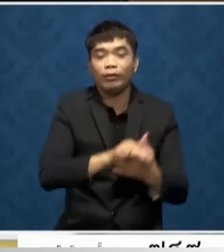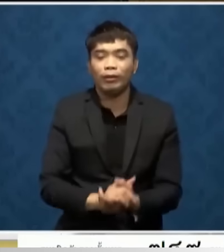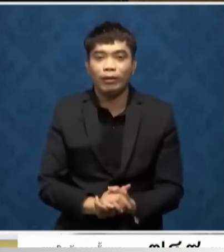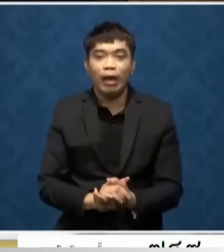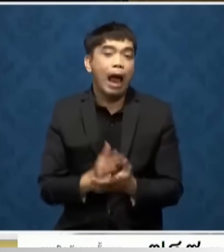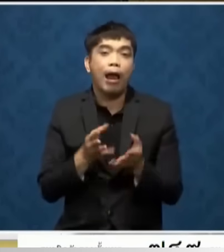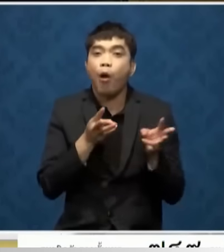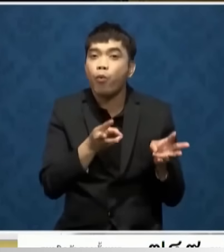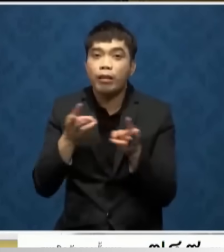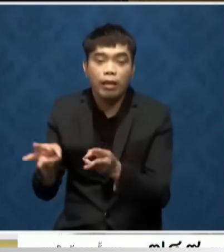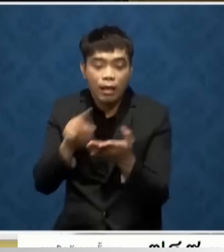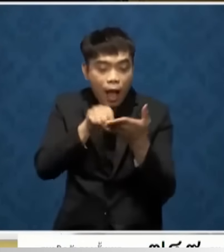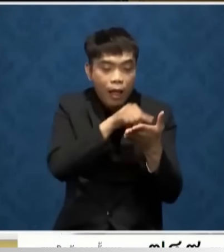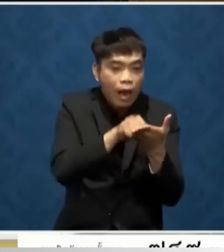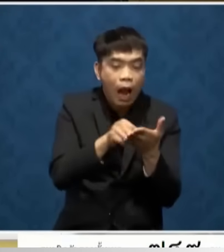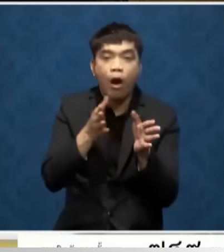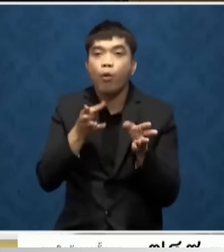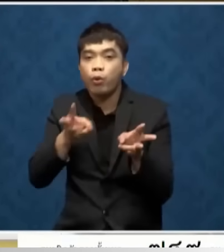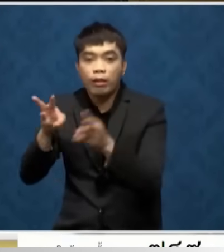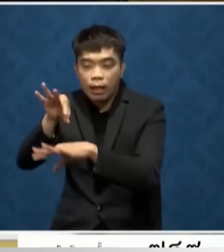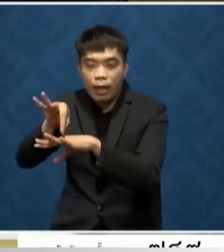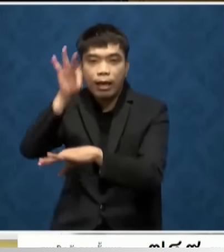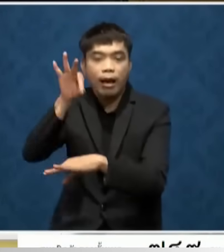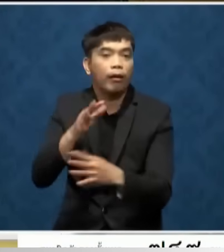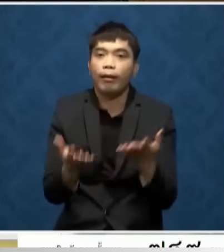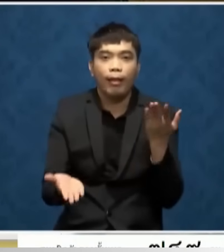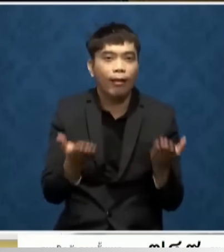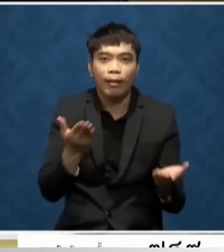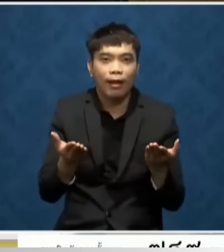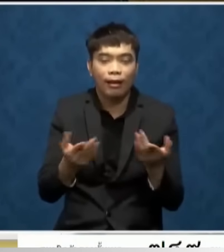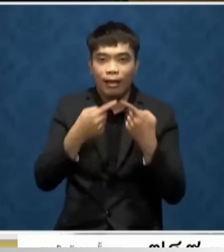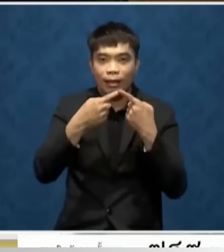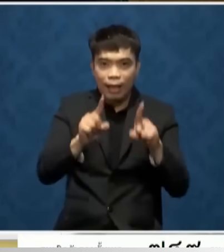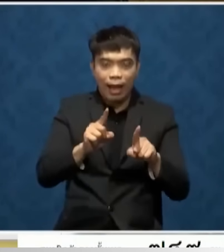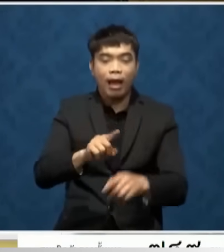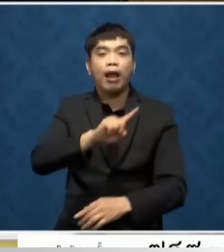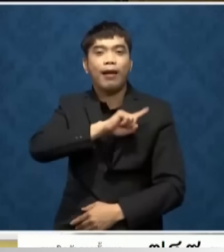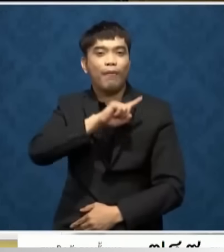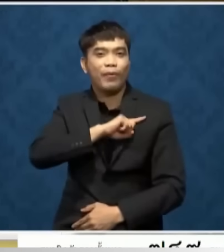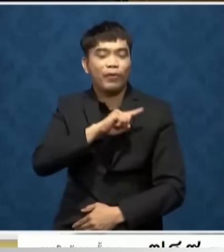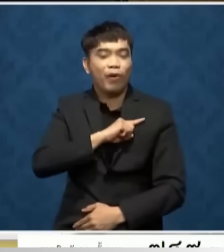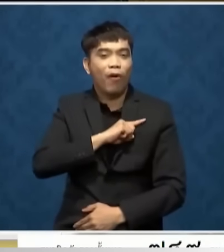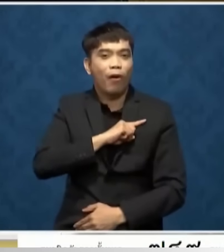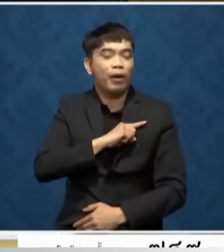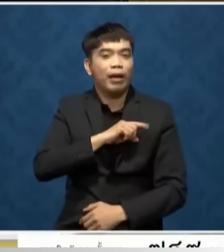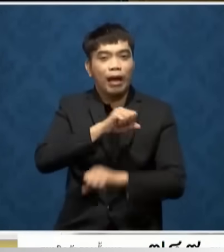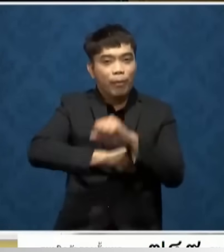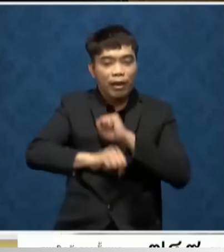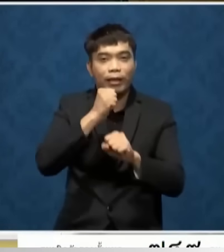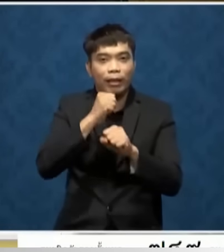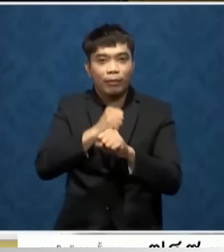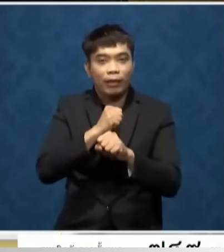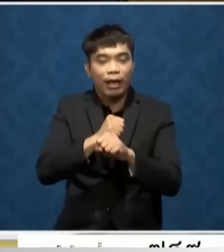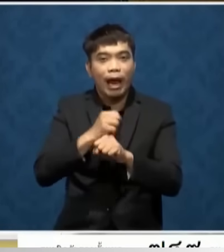าด้วยวิธีการใดและการทำหน้าที่ของเรานั้นจะต้องไม่อยู่ในความผูกมัดแห่งอนัตมอบหมายหรือความครอบงำใด